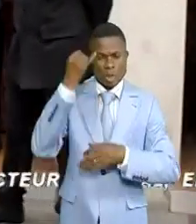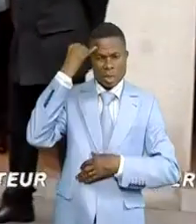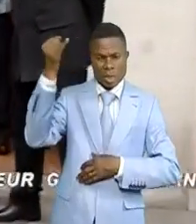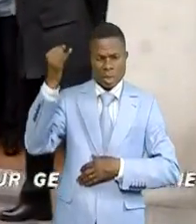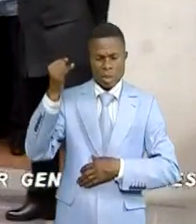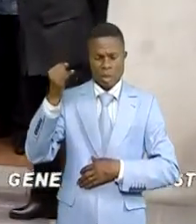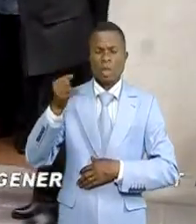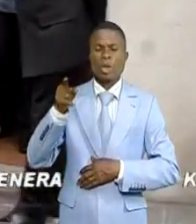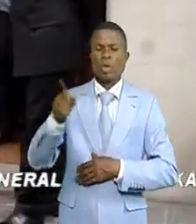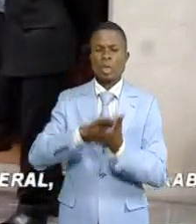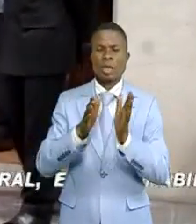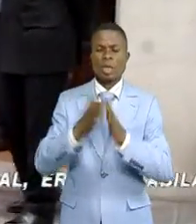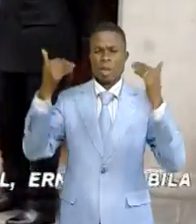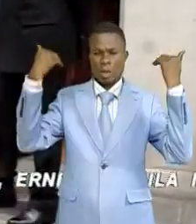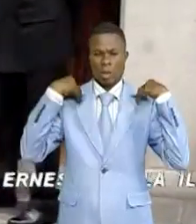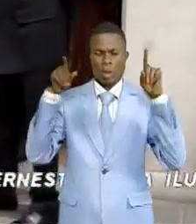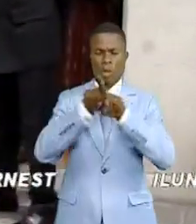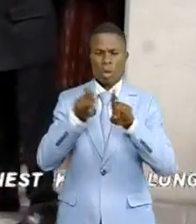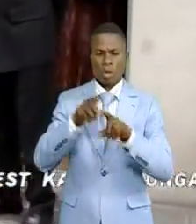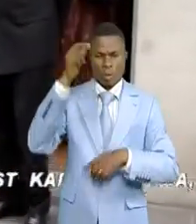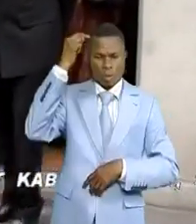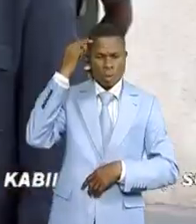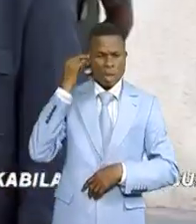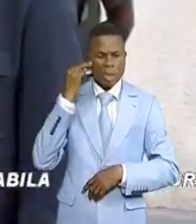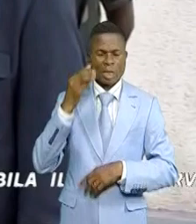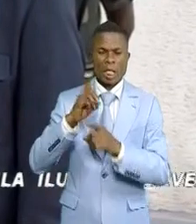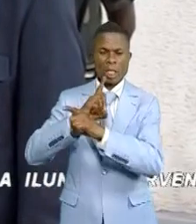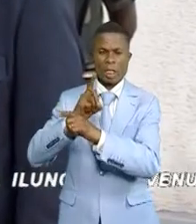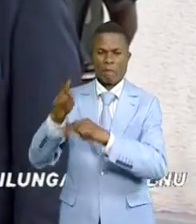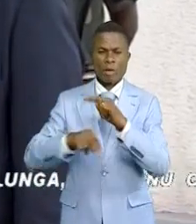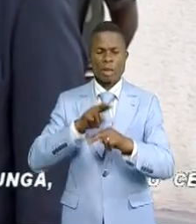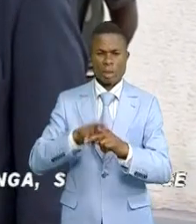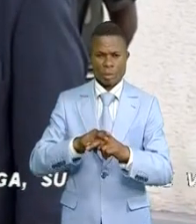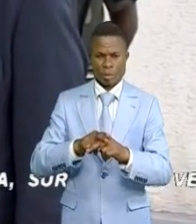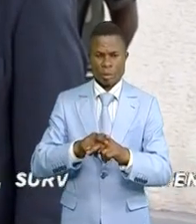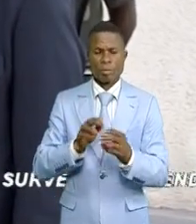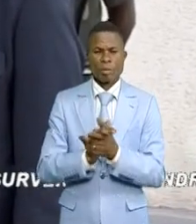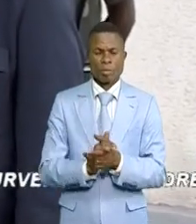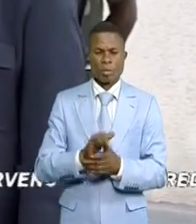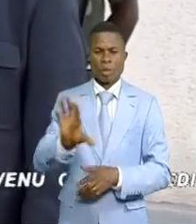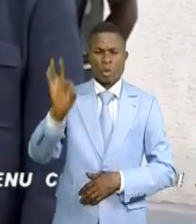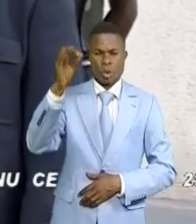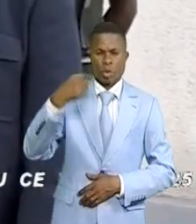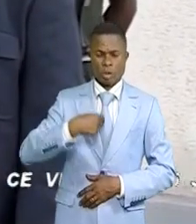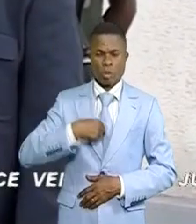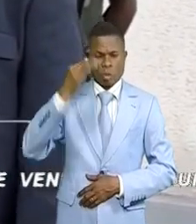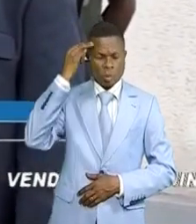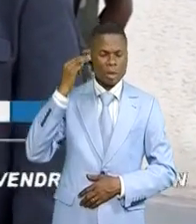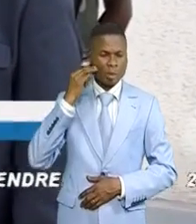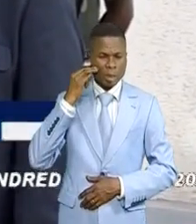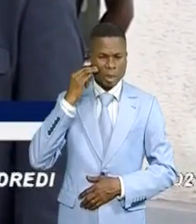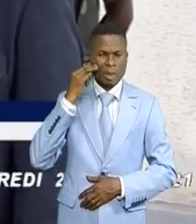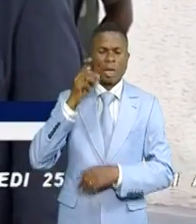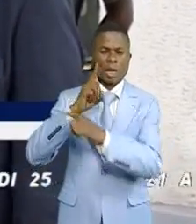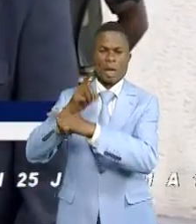sa nomination en tant que ministre de la Défense nationale. Nommé ministre de la Défense nationale issu de ces